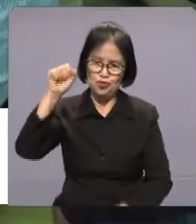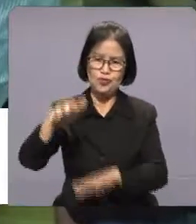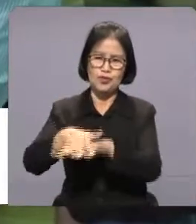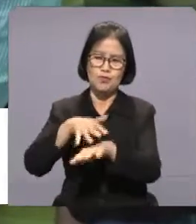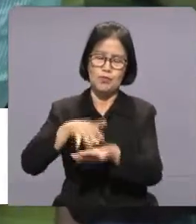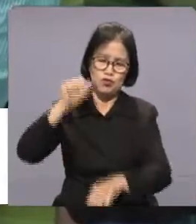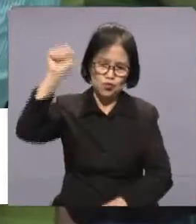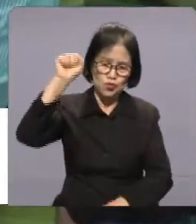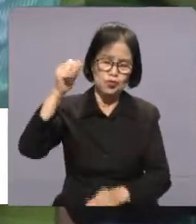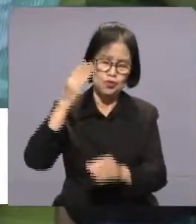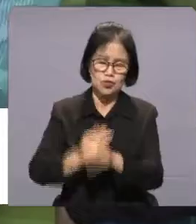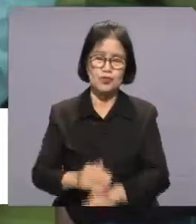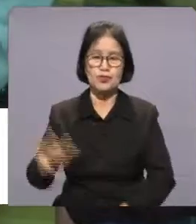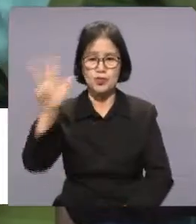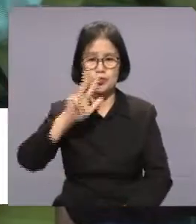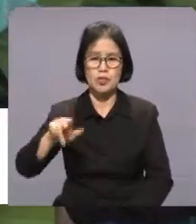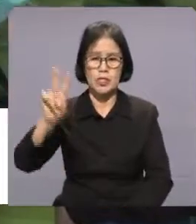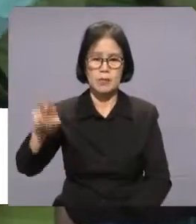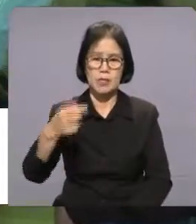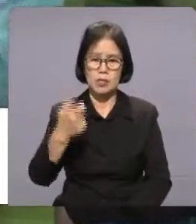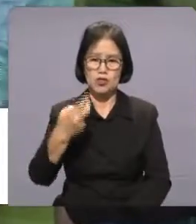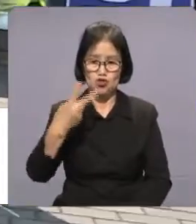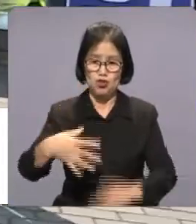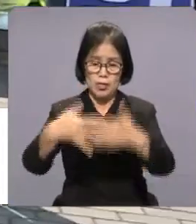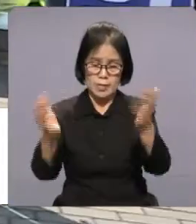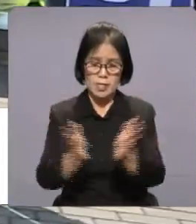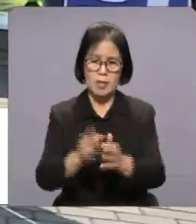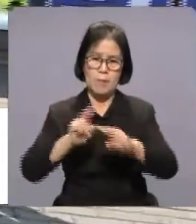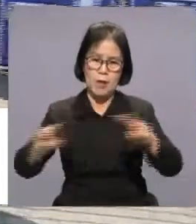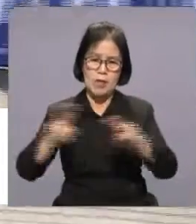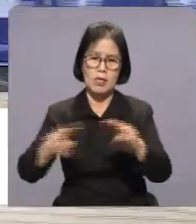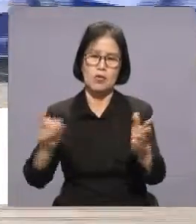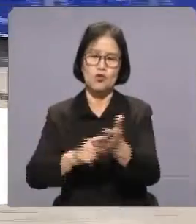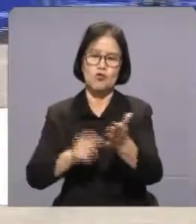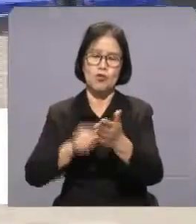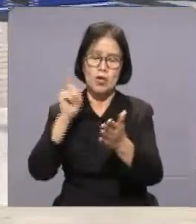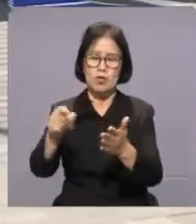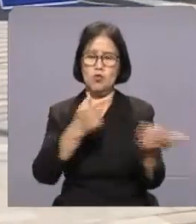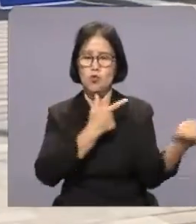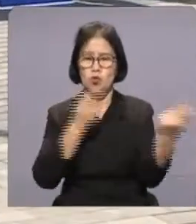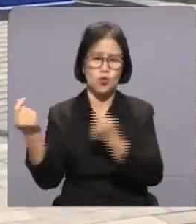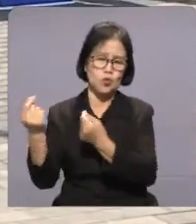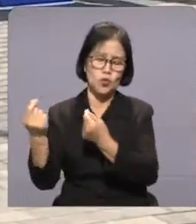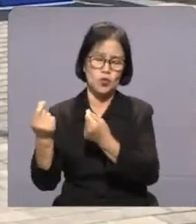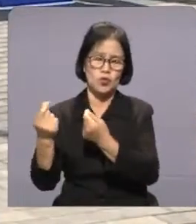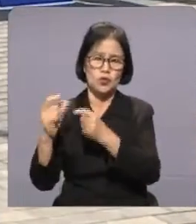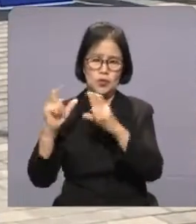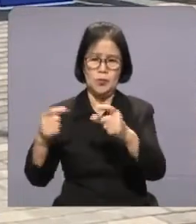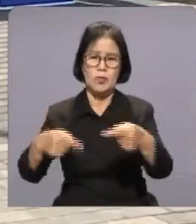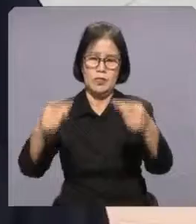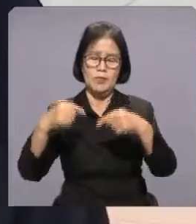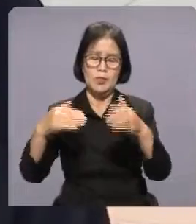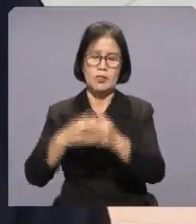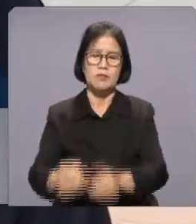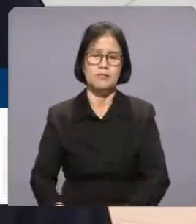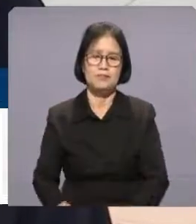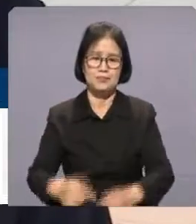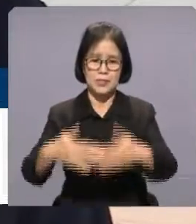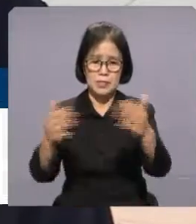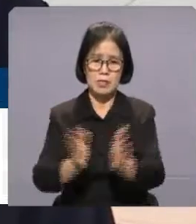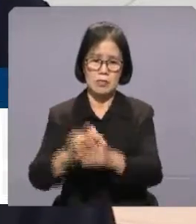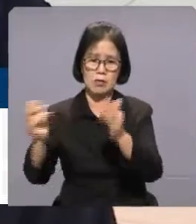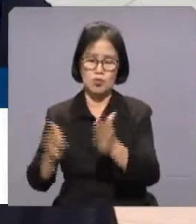나섰습니다 전국 200 예순두개 단체가 패기를 촉구하는 공동 성명에 참여했습니다 지자체로부터